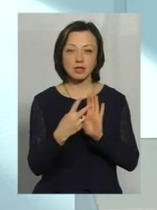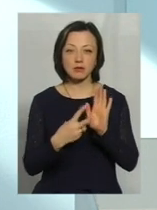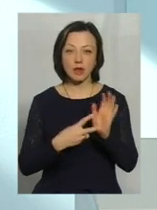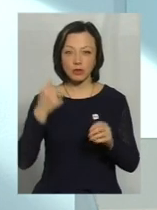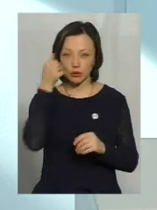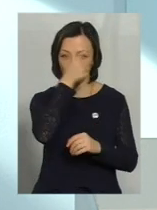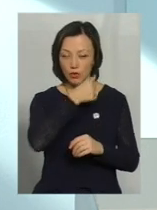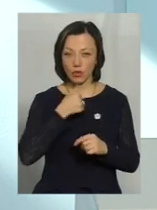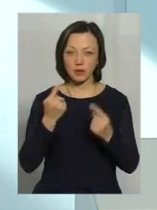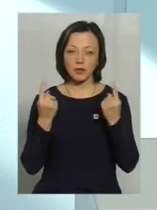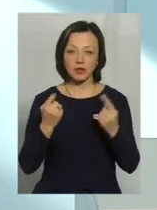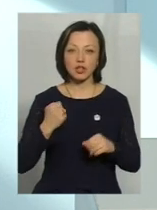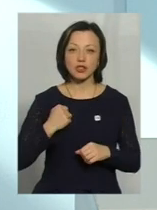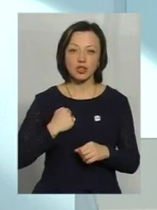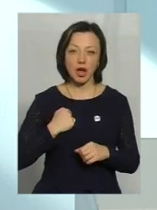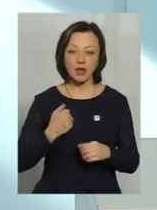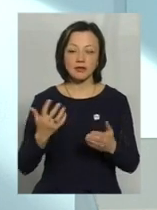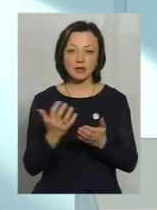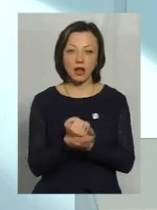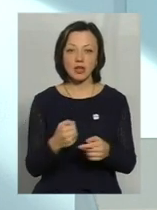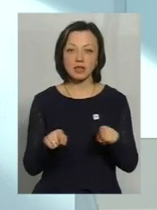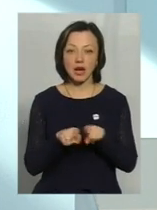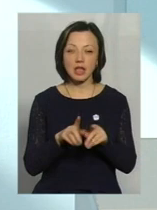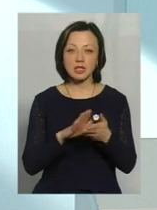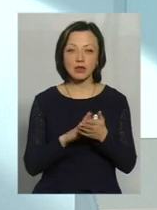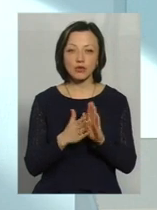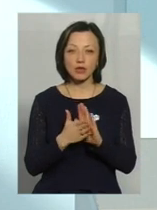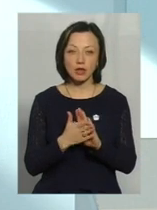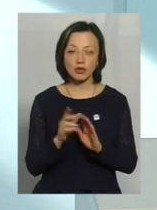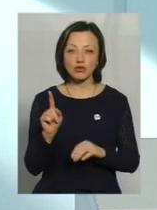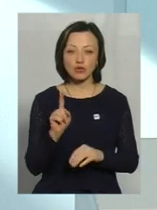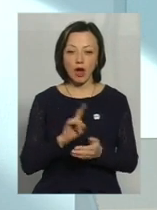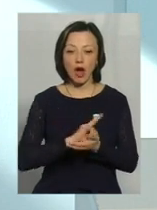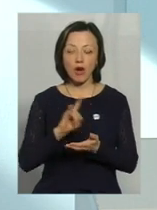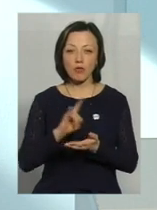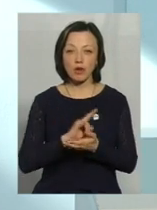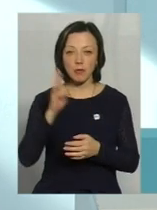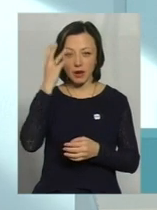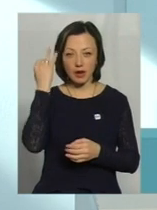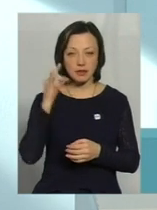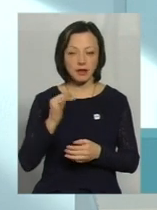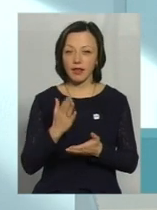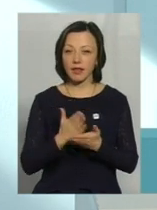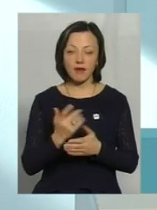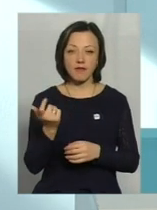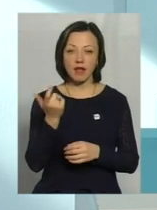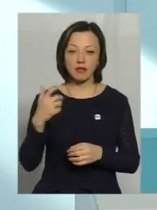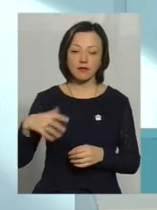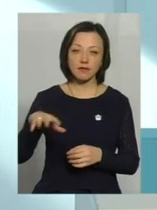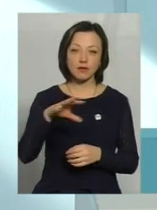року. На превеликий жаль, склалася така ситуація, що КП «Аеропорт Хмельницький», він не є власником